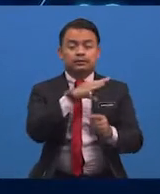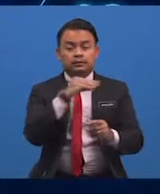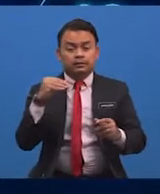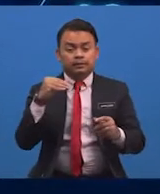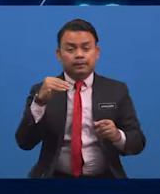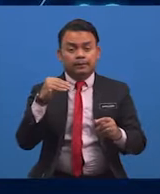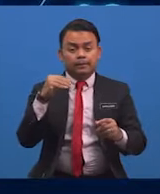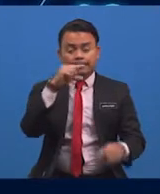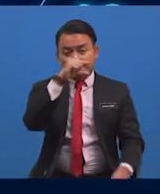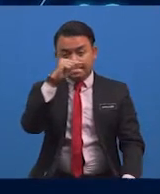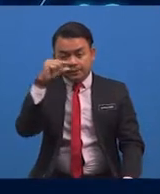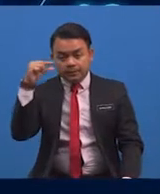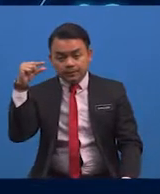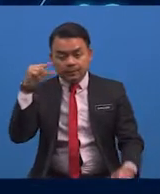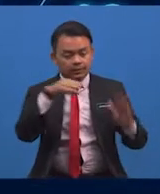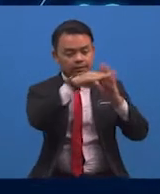kesan.